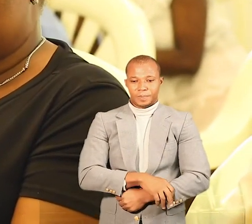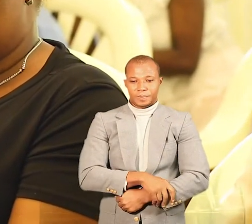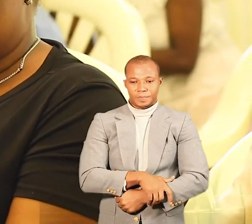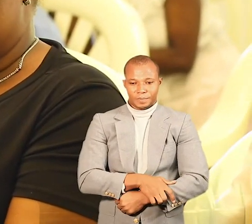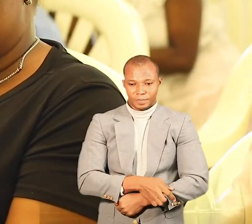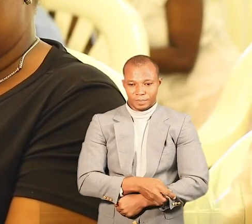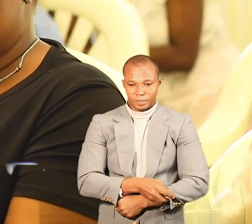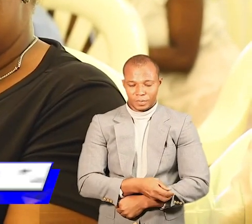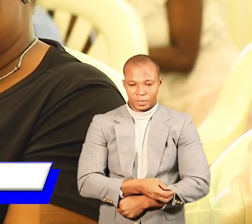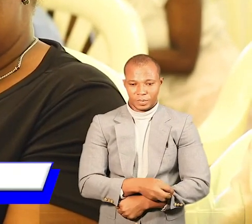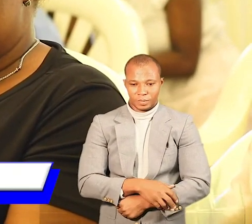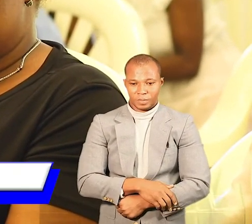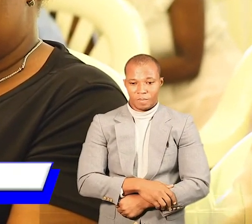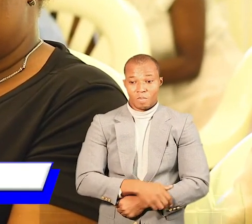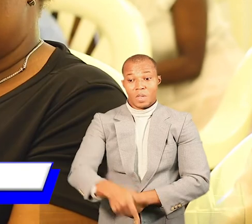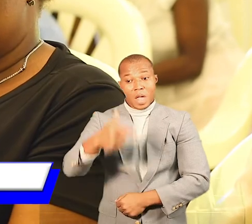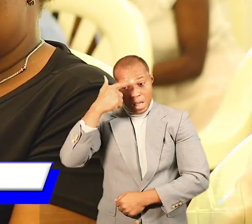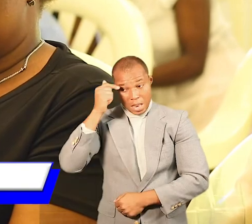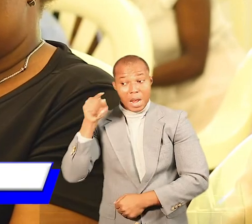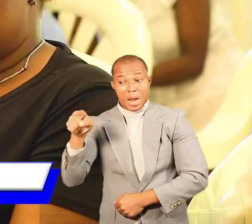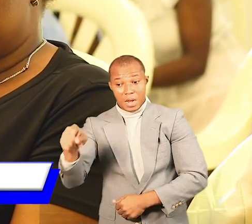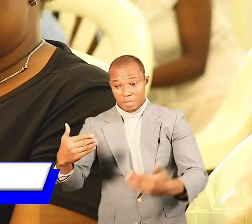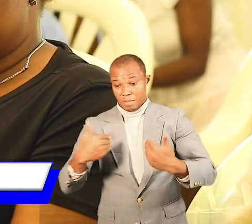les autres là